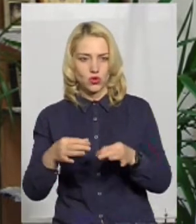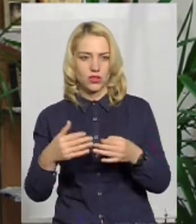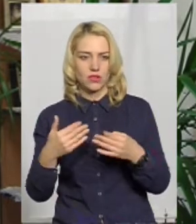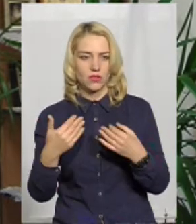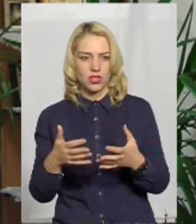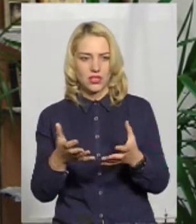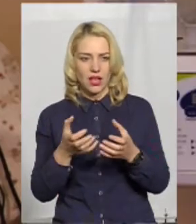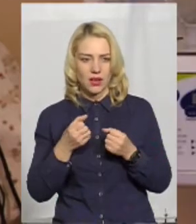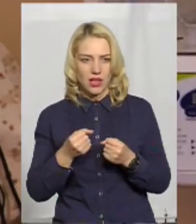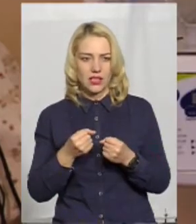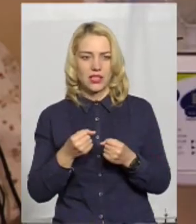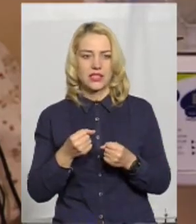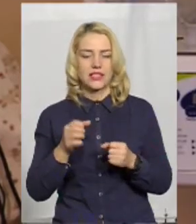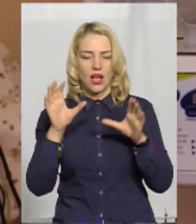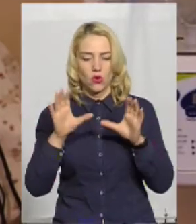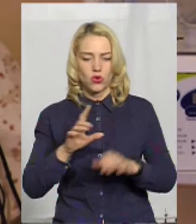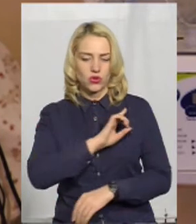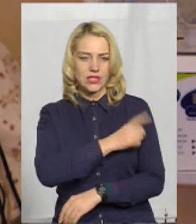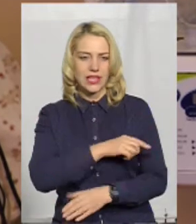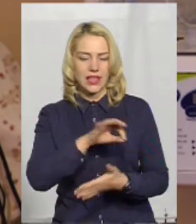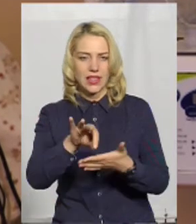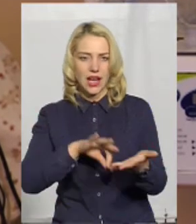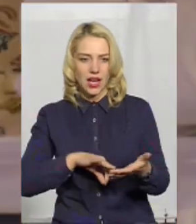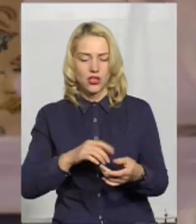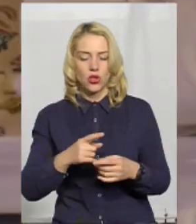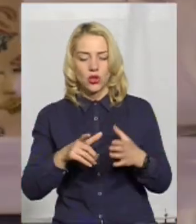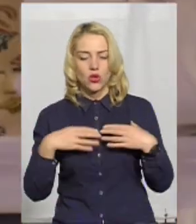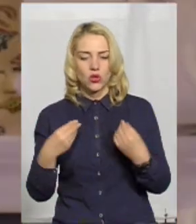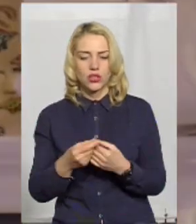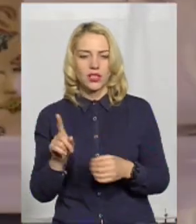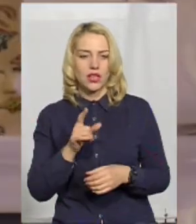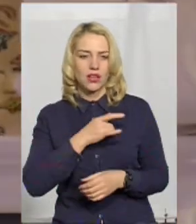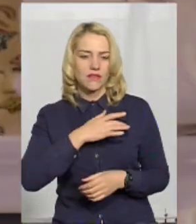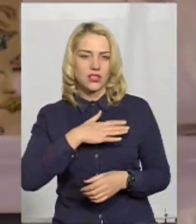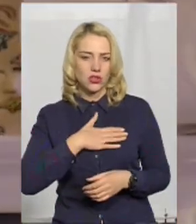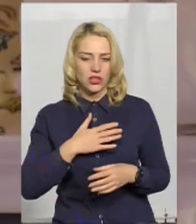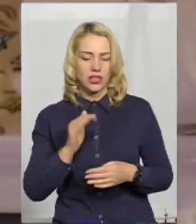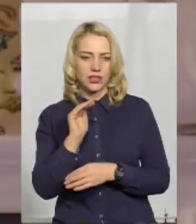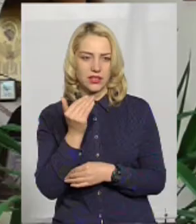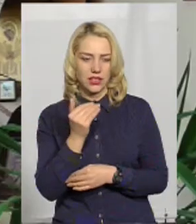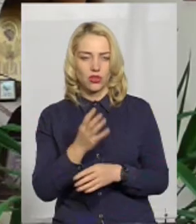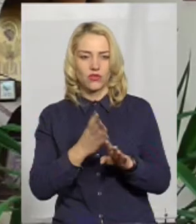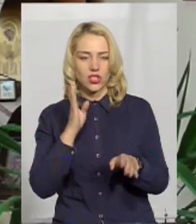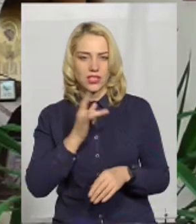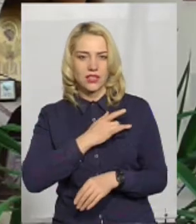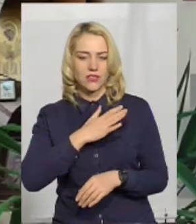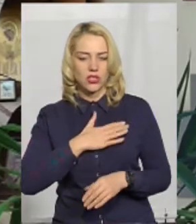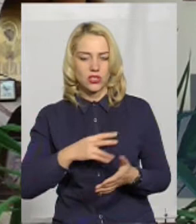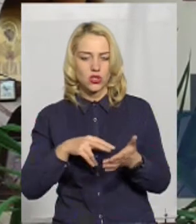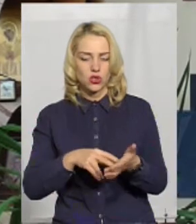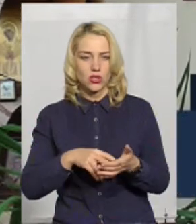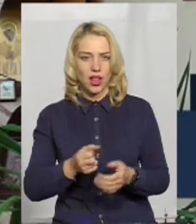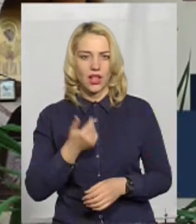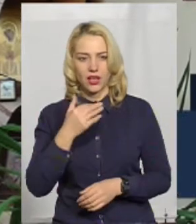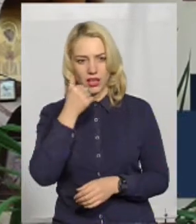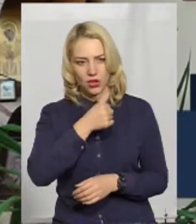сили негайно. Ніна Магур каже, що родина, яка всиновила дитину, в черзі на усиновлення стояла кілька років. Я думаю, що цьому